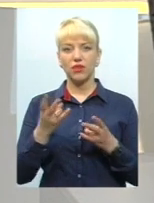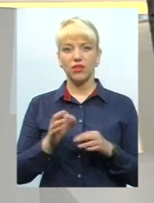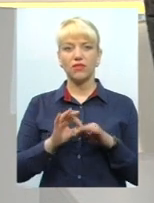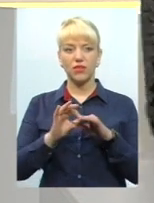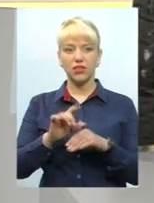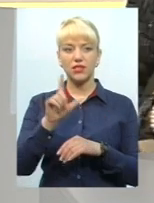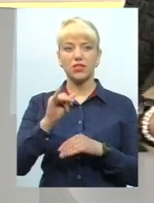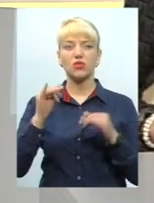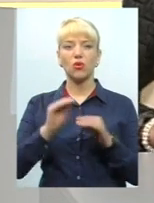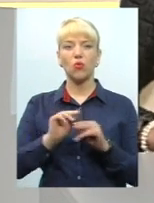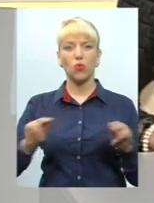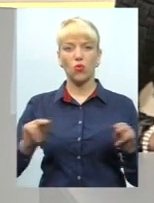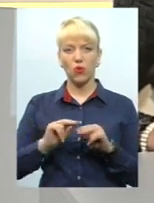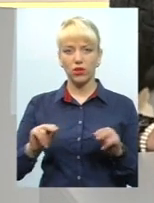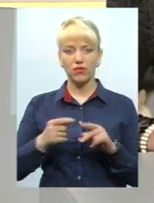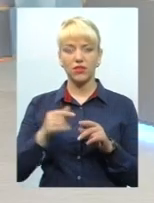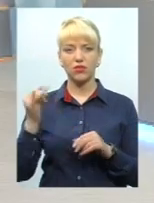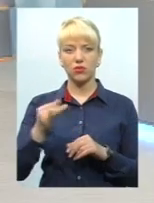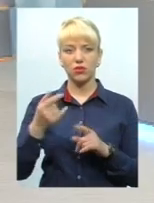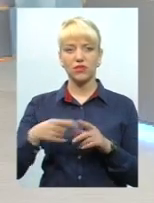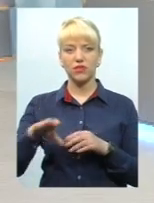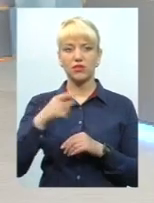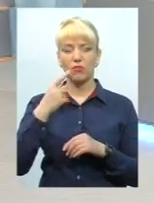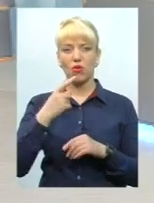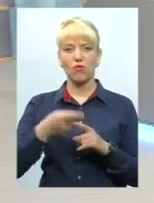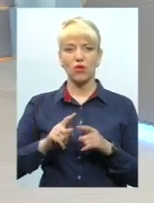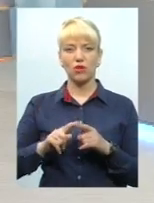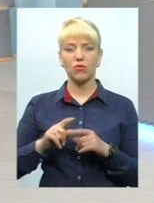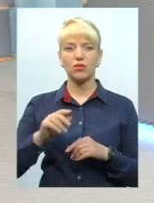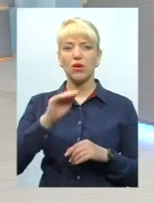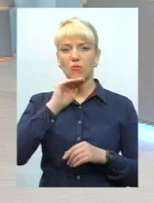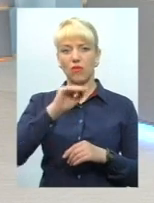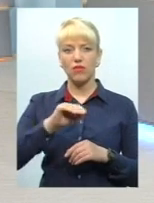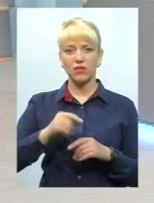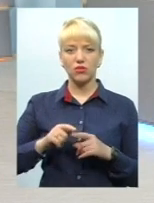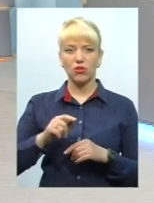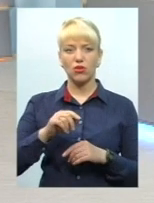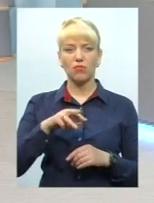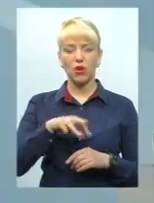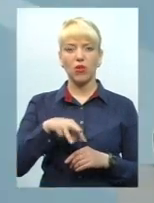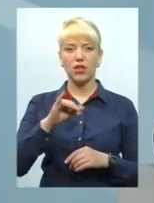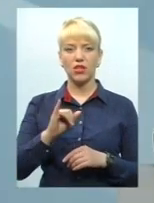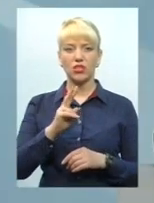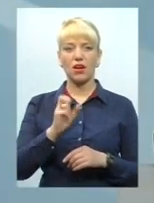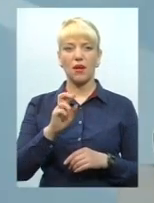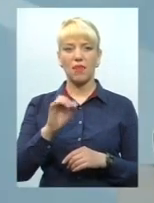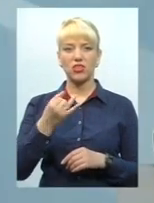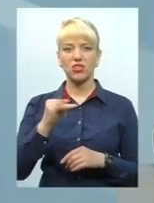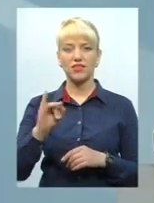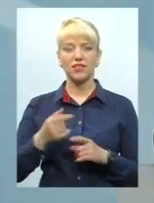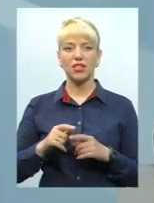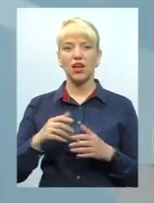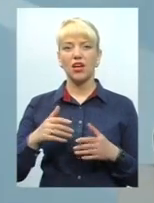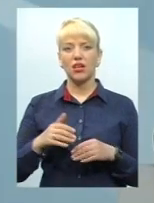уроків історії? Про це все сьогодні говоримо з доктором історичних наук, професором Миколою Іллічем Кабачинським. Доброго здоров'я, пане